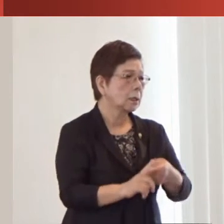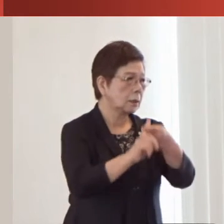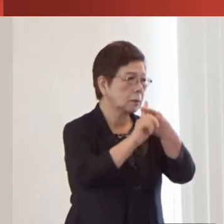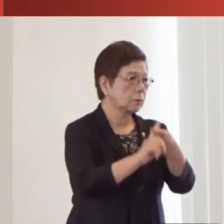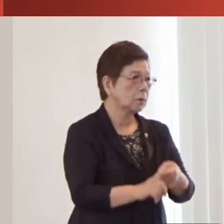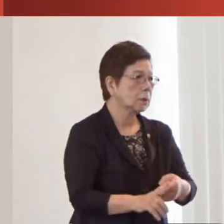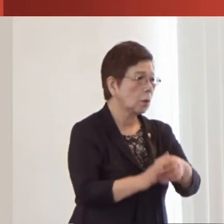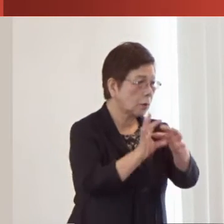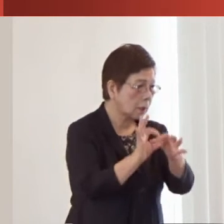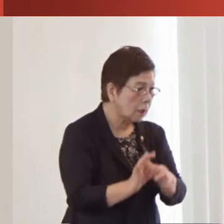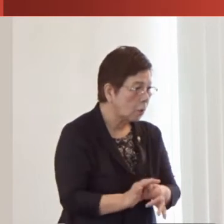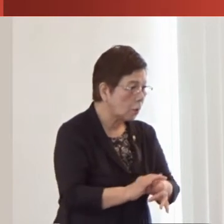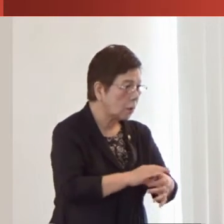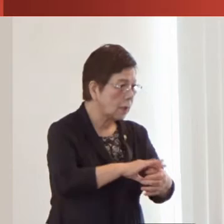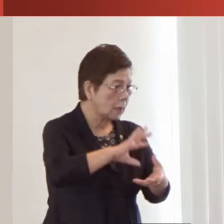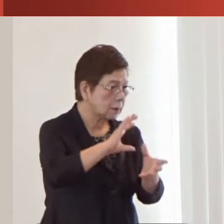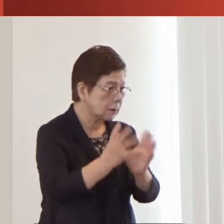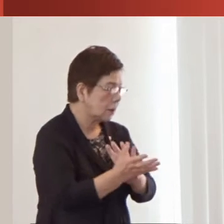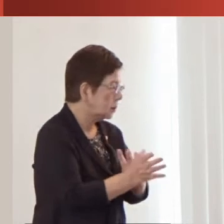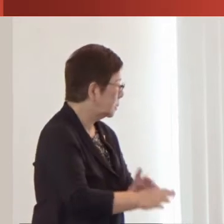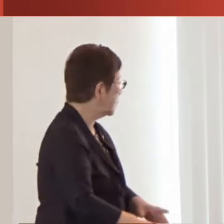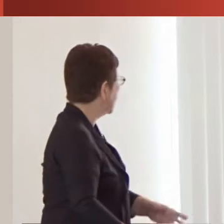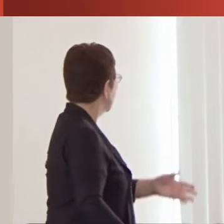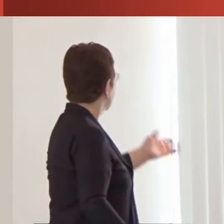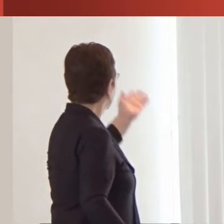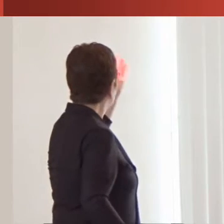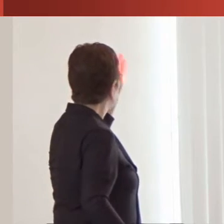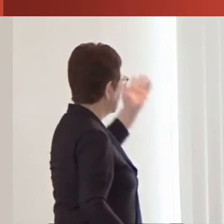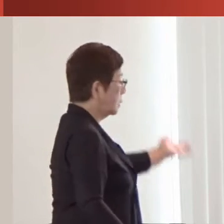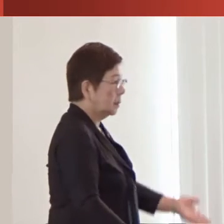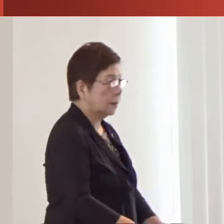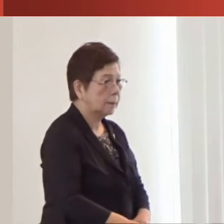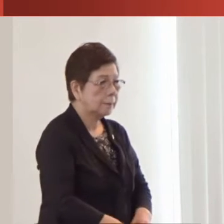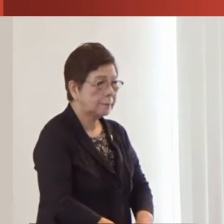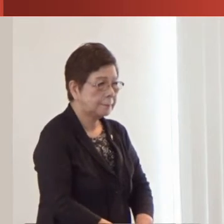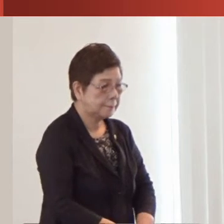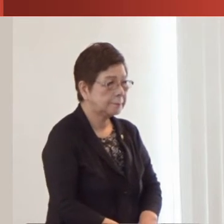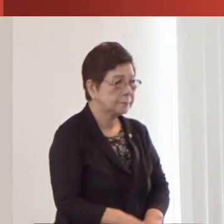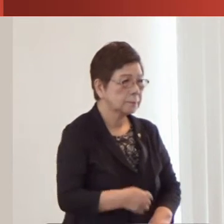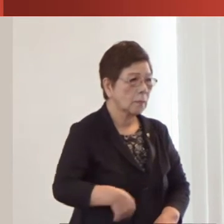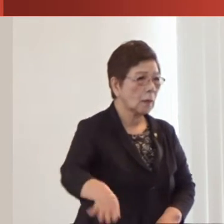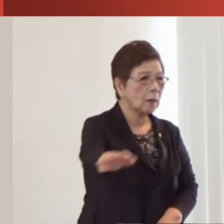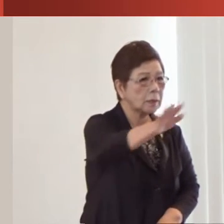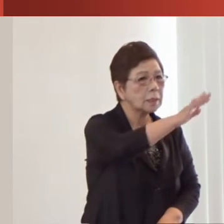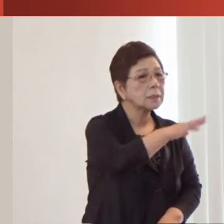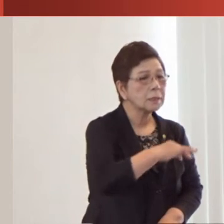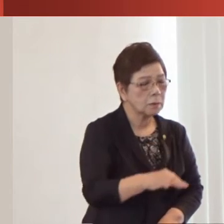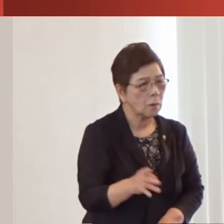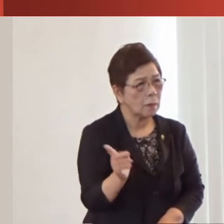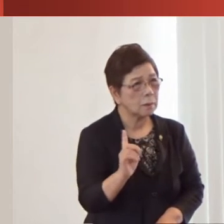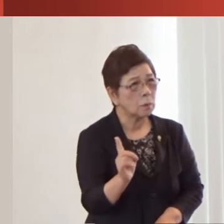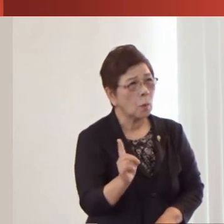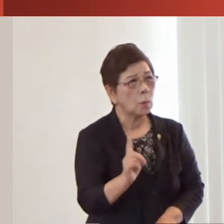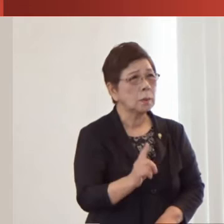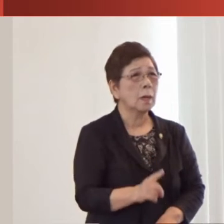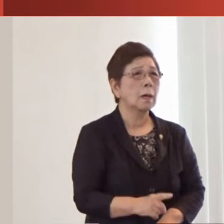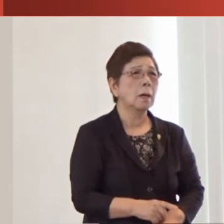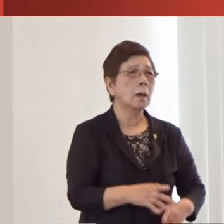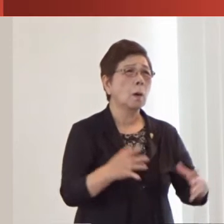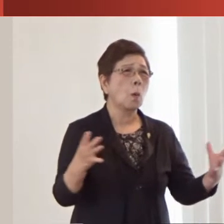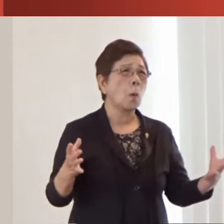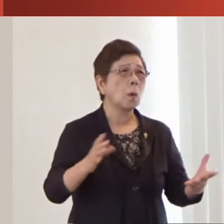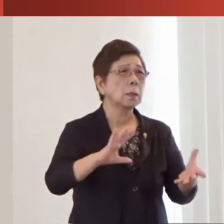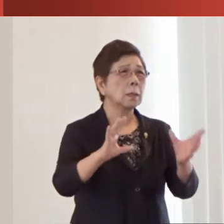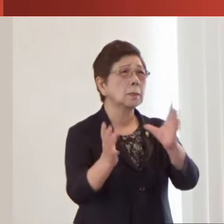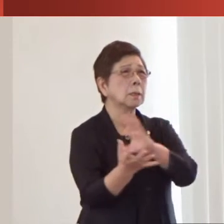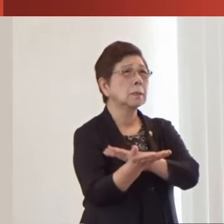ジ、イエス・キリストによって私たちはどんな大きなチェンジ